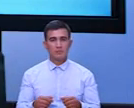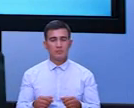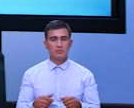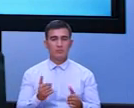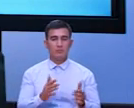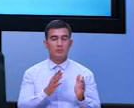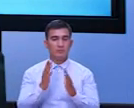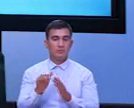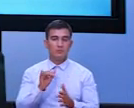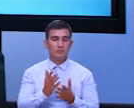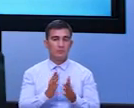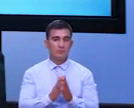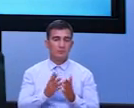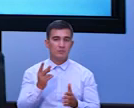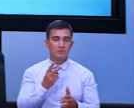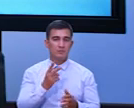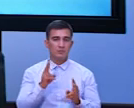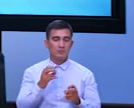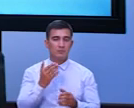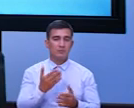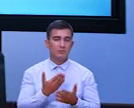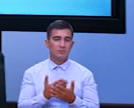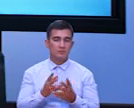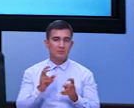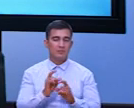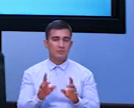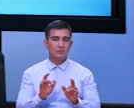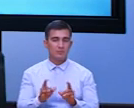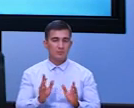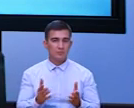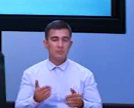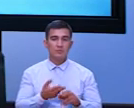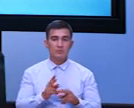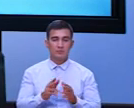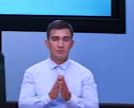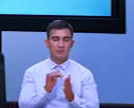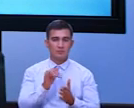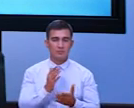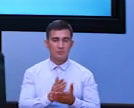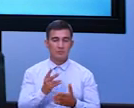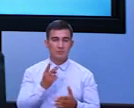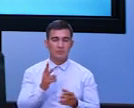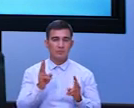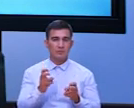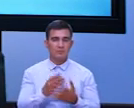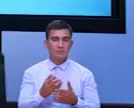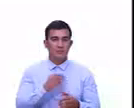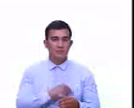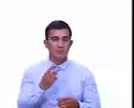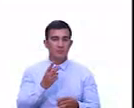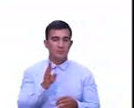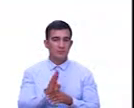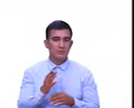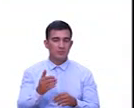Ana endi darslikdagi 2-mashqdagi masalalarni ishlashni boshlaymiz. Darsligimizdagi 2-mashqning